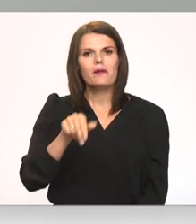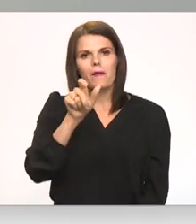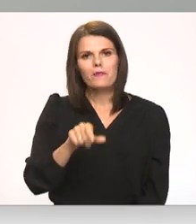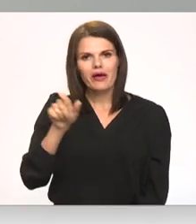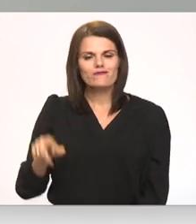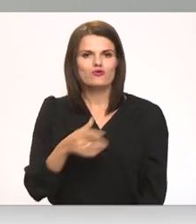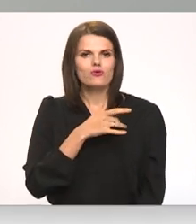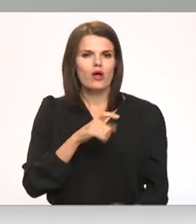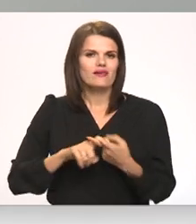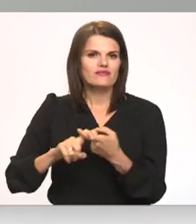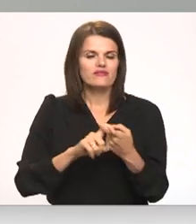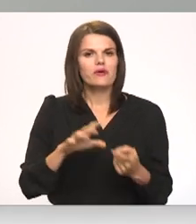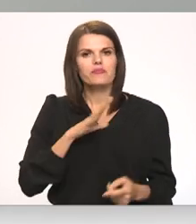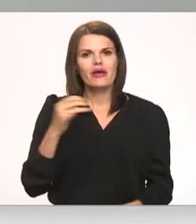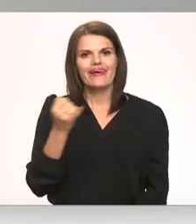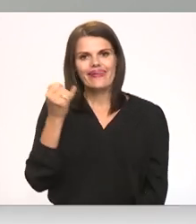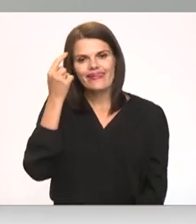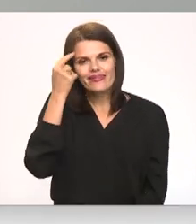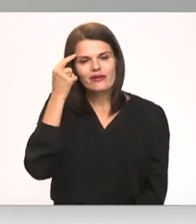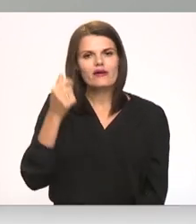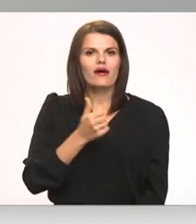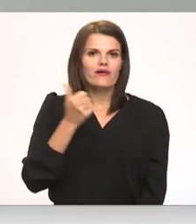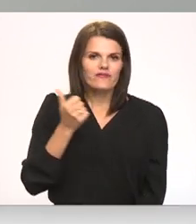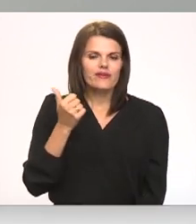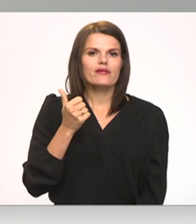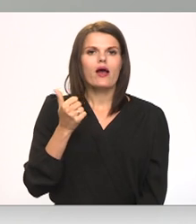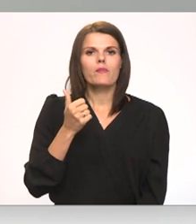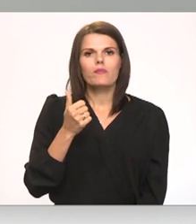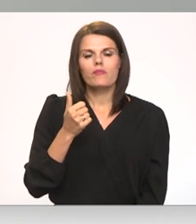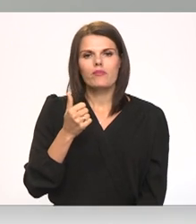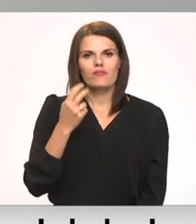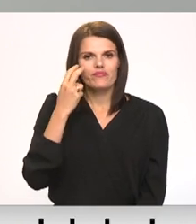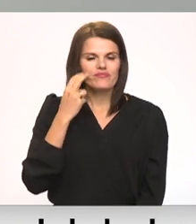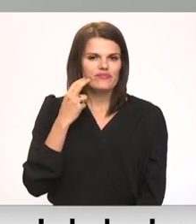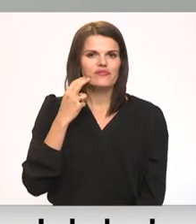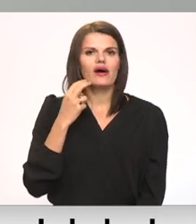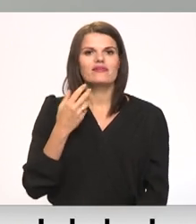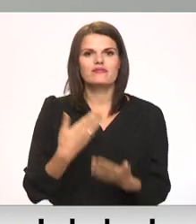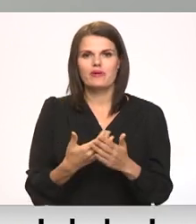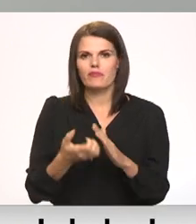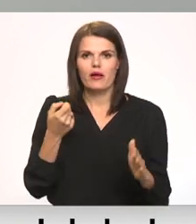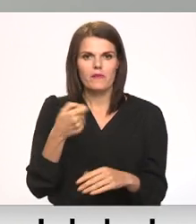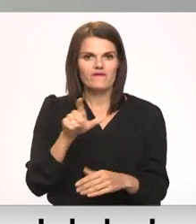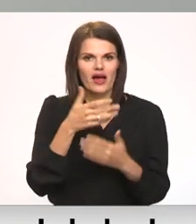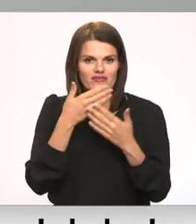man liekas, ka savienības interesējās, ka, teiksim, viņiem pat, nu, teiksim, ņemot vairā, ja tas vecie tiek izņemt uzreiz,